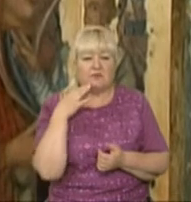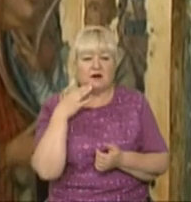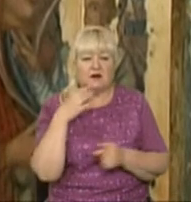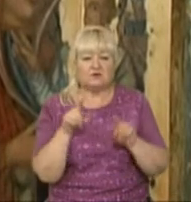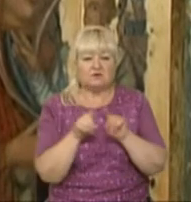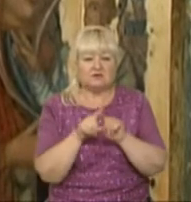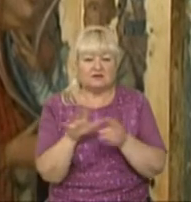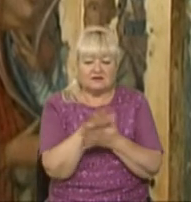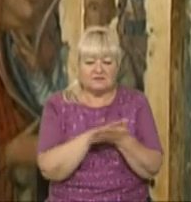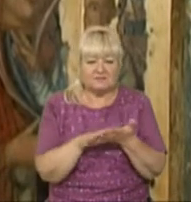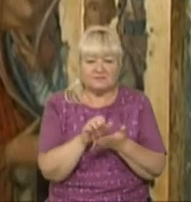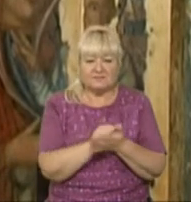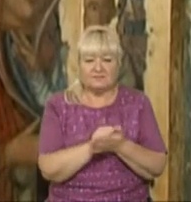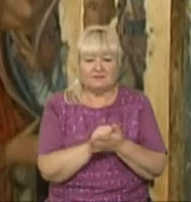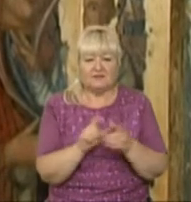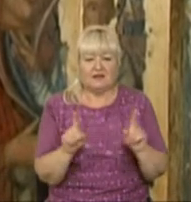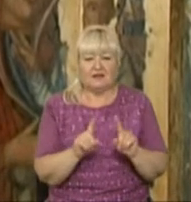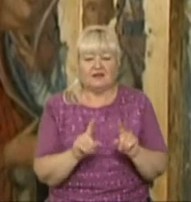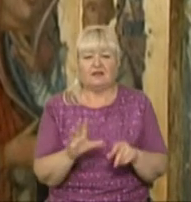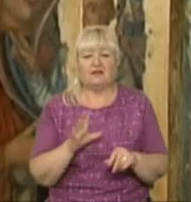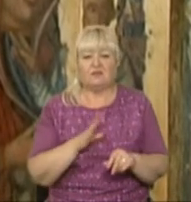таких потертостей, які були